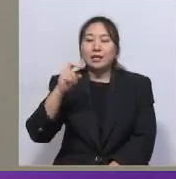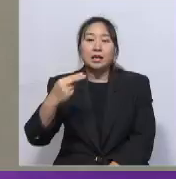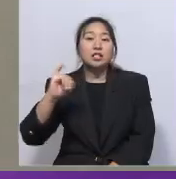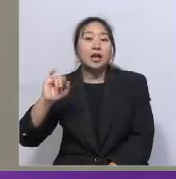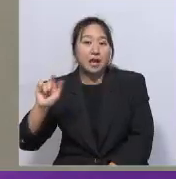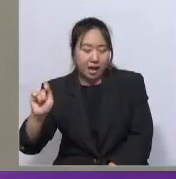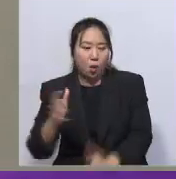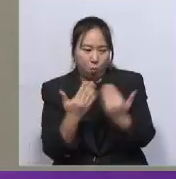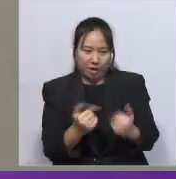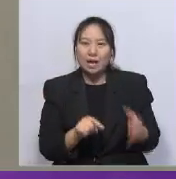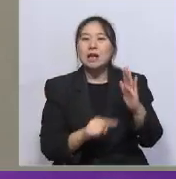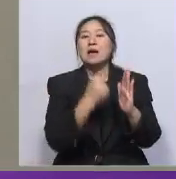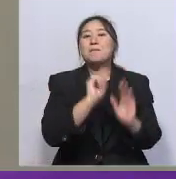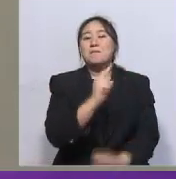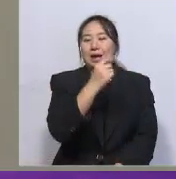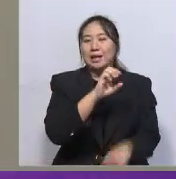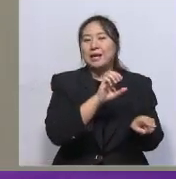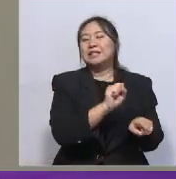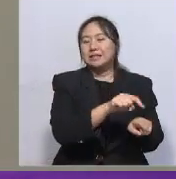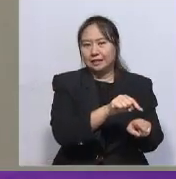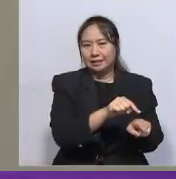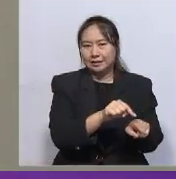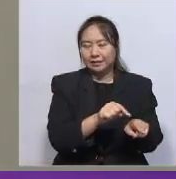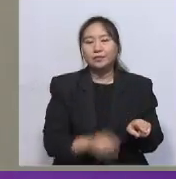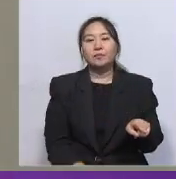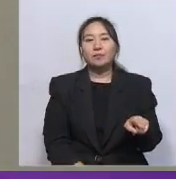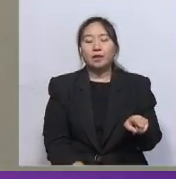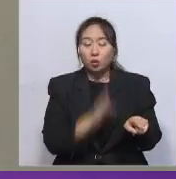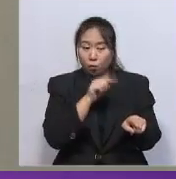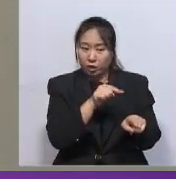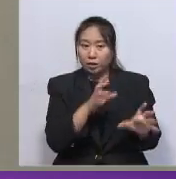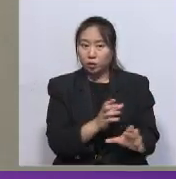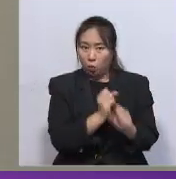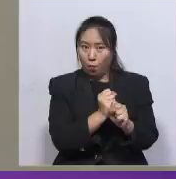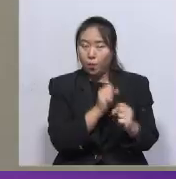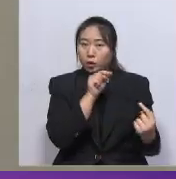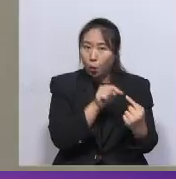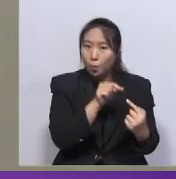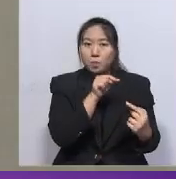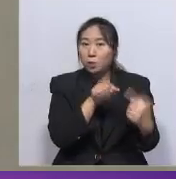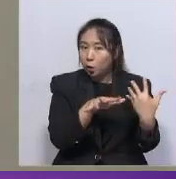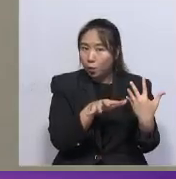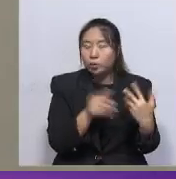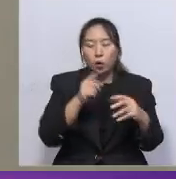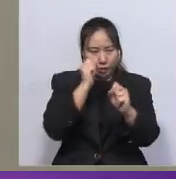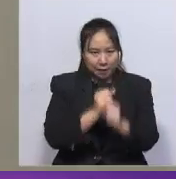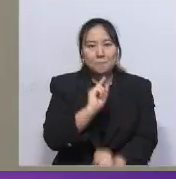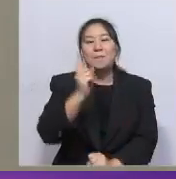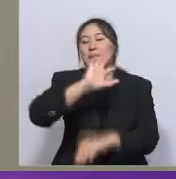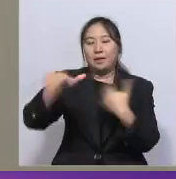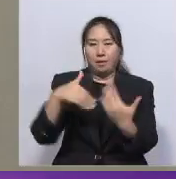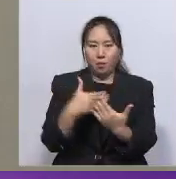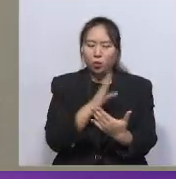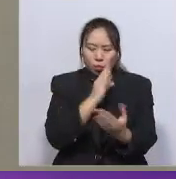านะครับมีกฎหมายใหม่ออกมาแล้วเพราะนั้นหากผล SEA สรุปว่าเหมาะสมหรือไม่เหมาะสมก็ต้องไปศึกษาทำใหม่ทั้งหมดนะครับถ้